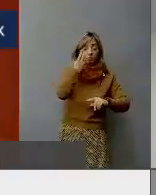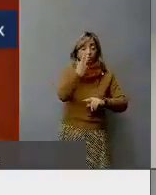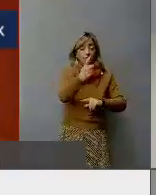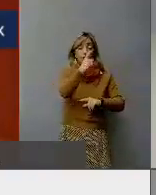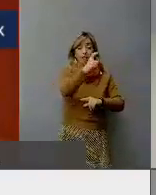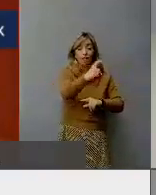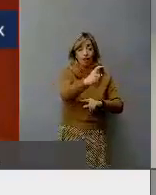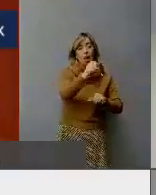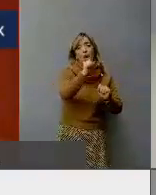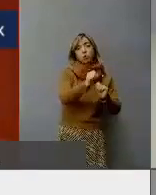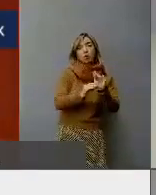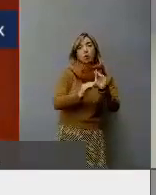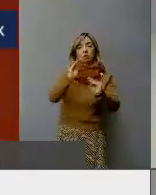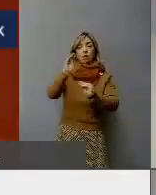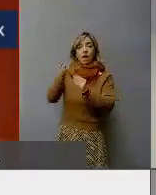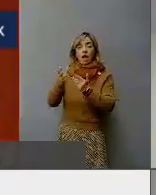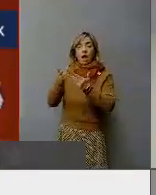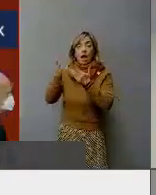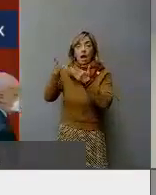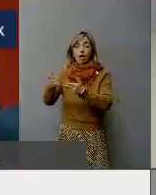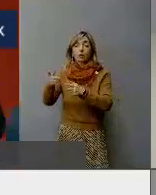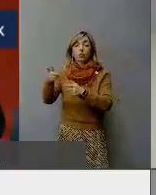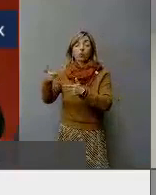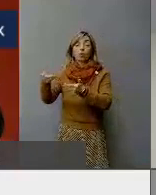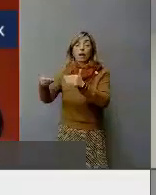benefiche piuttosto che funga registi